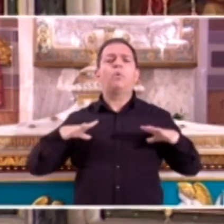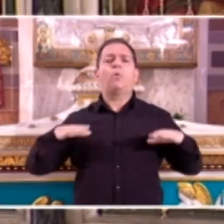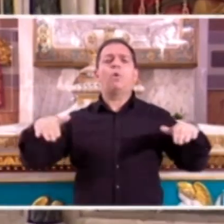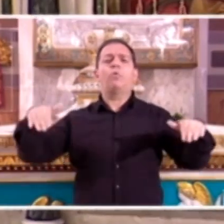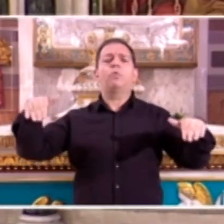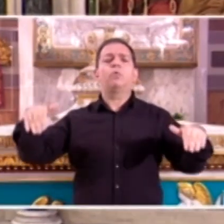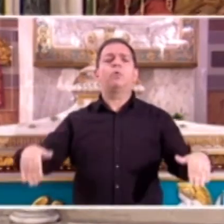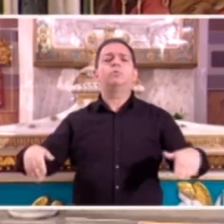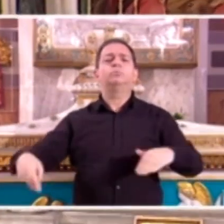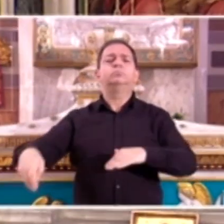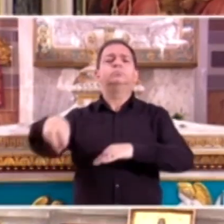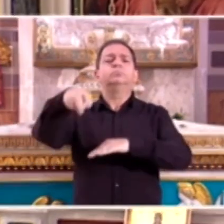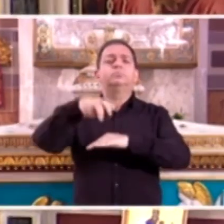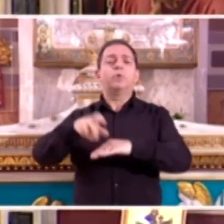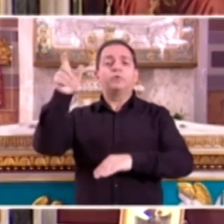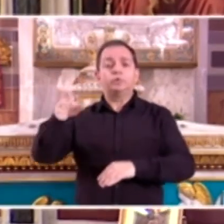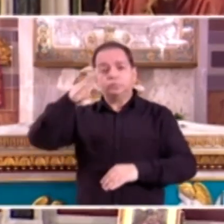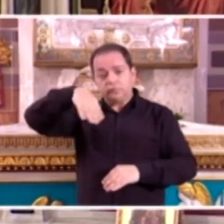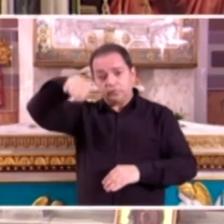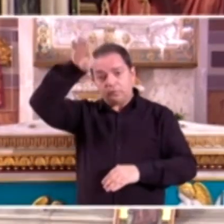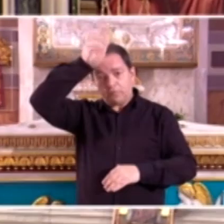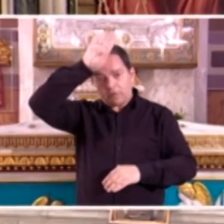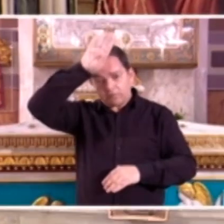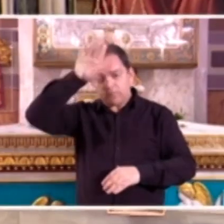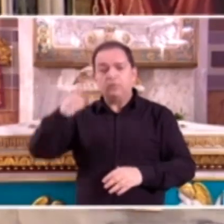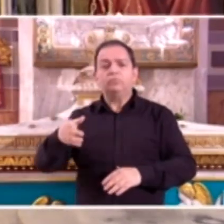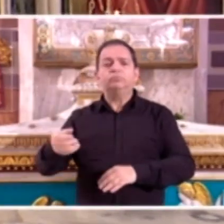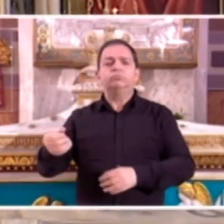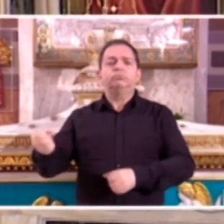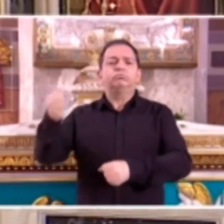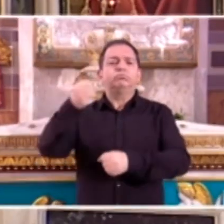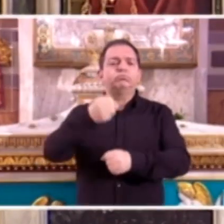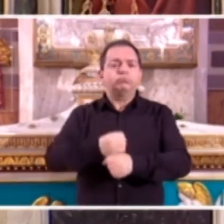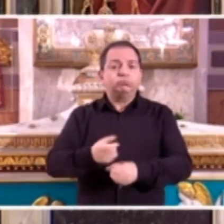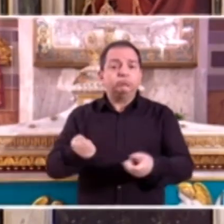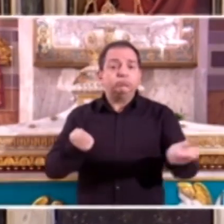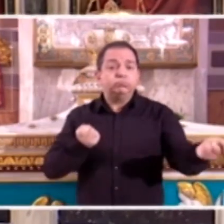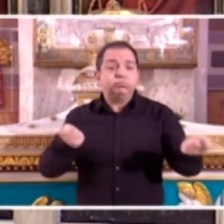αυτού και η βασιλεία αυτού πάντων